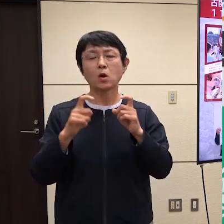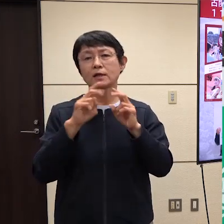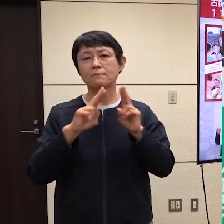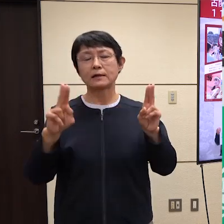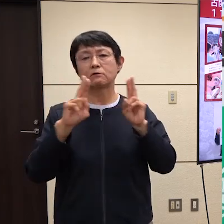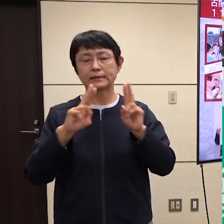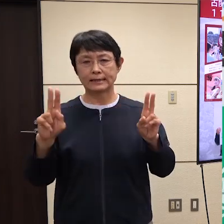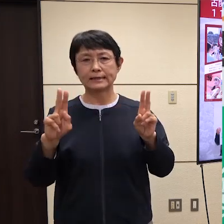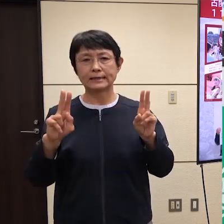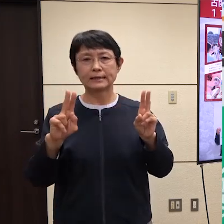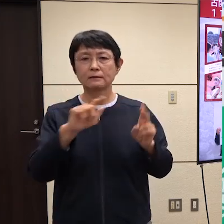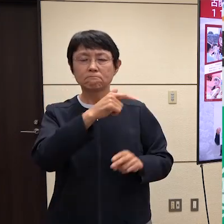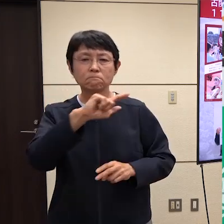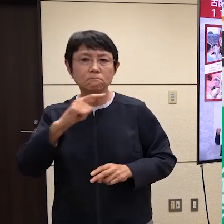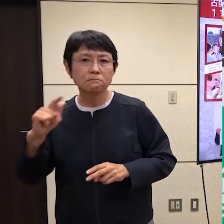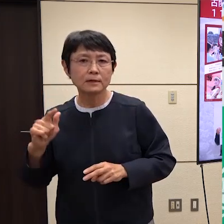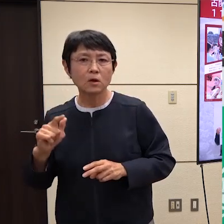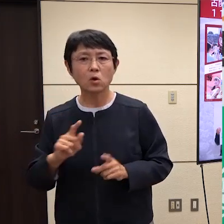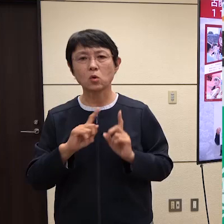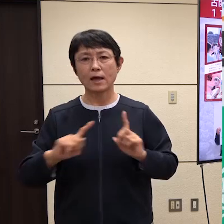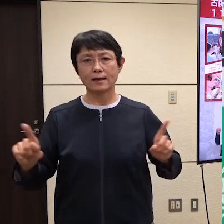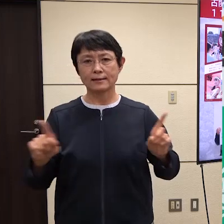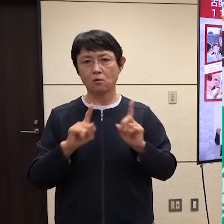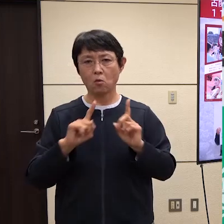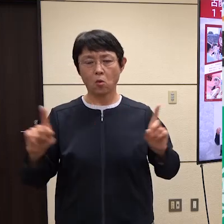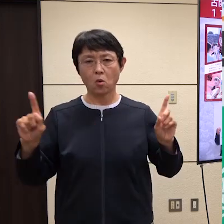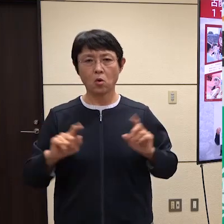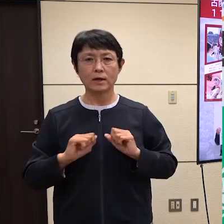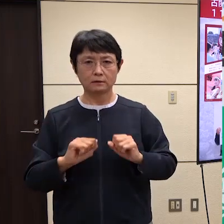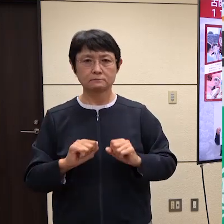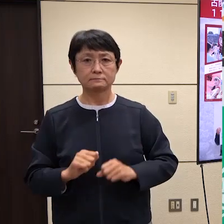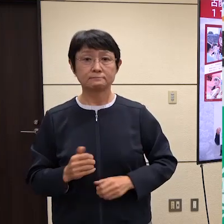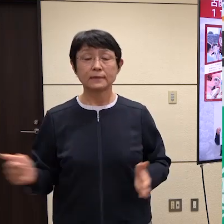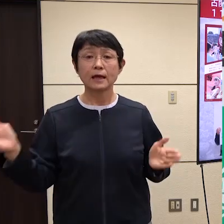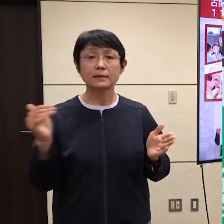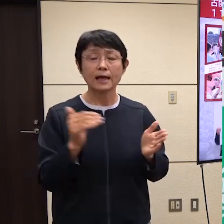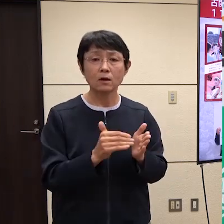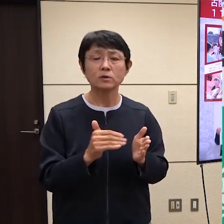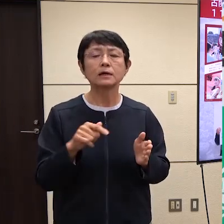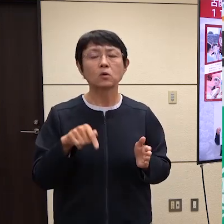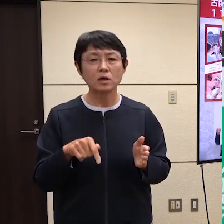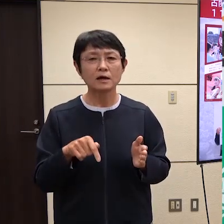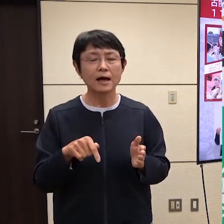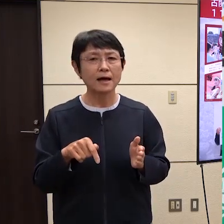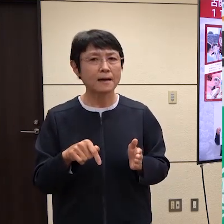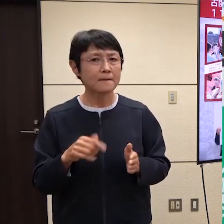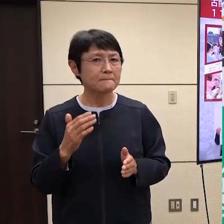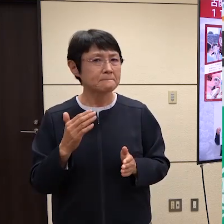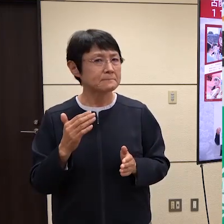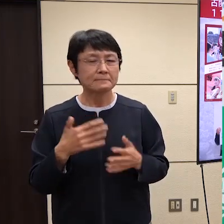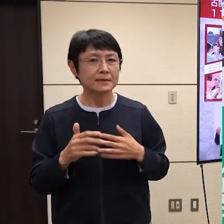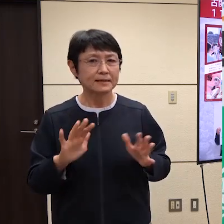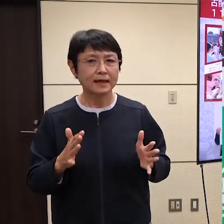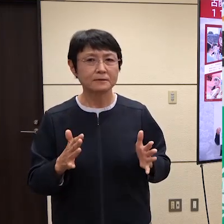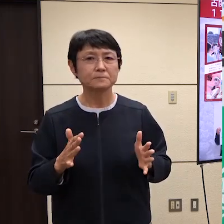車、これを演奏していただいて、で最後、これが多分前代未聞だと思い